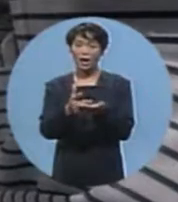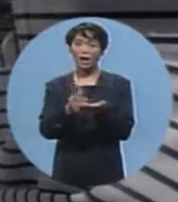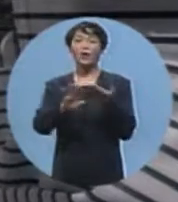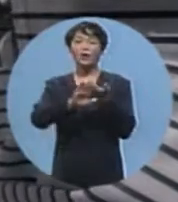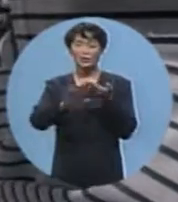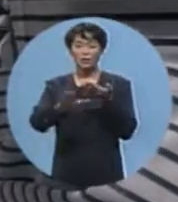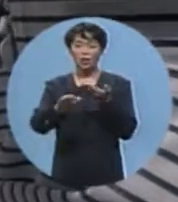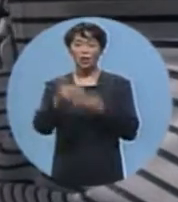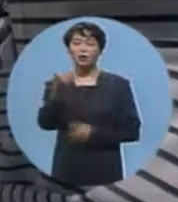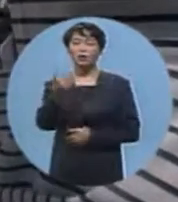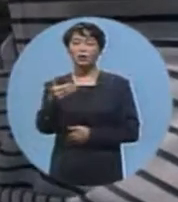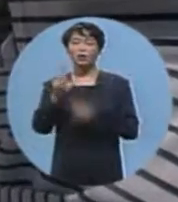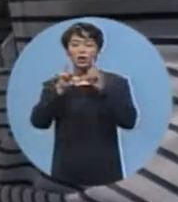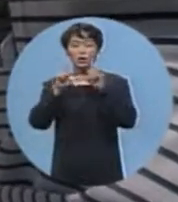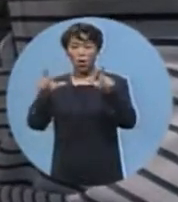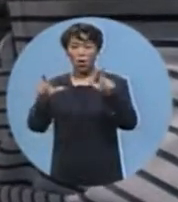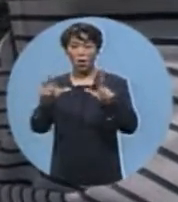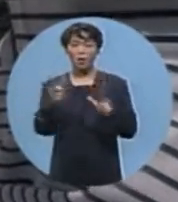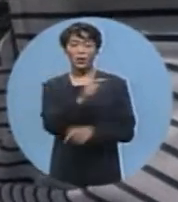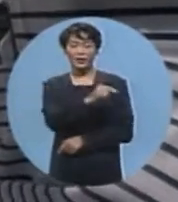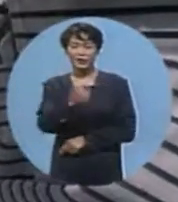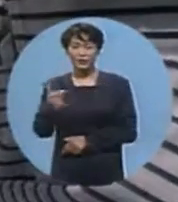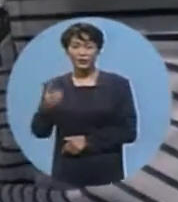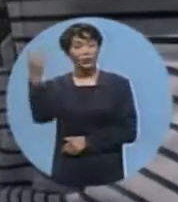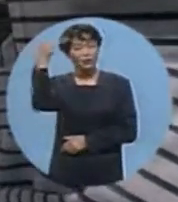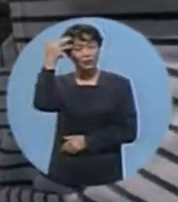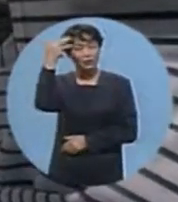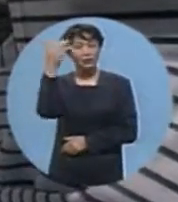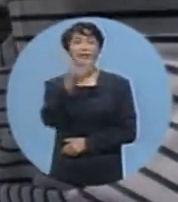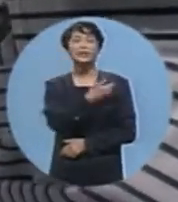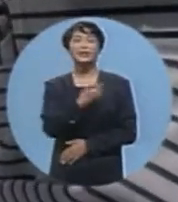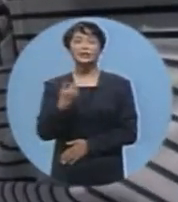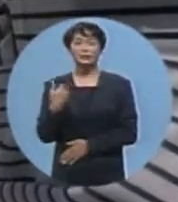る区報、その他いろいろ参考にすることができます。